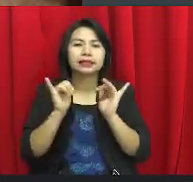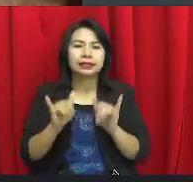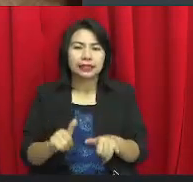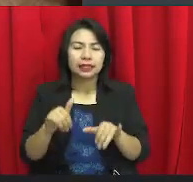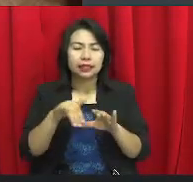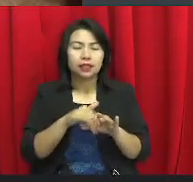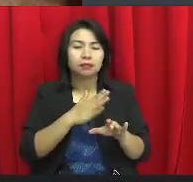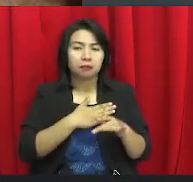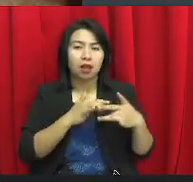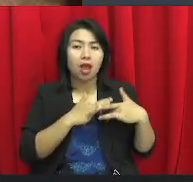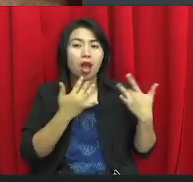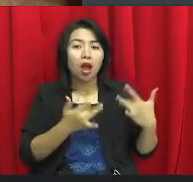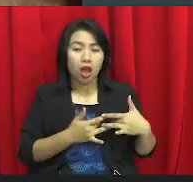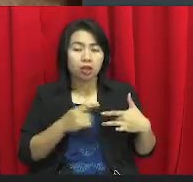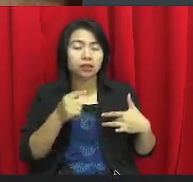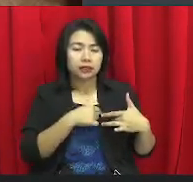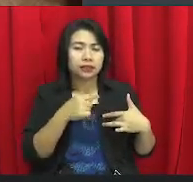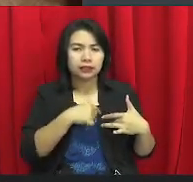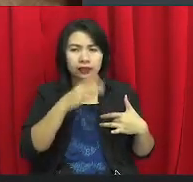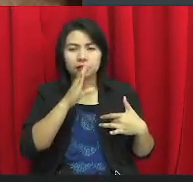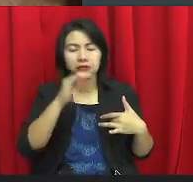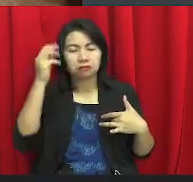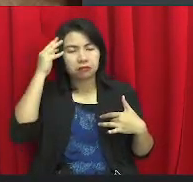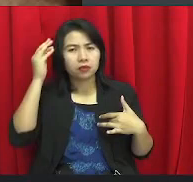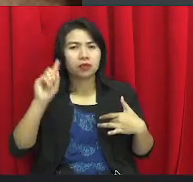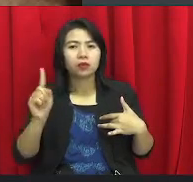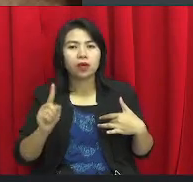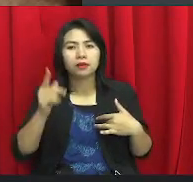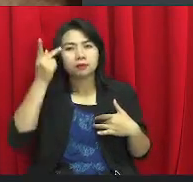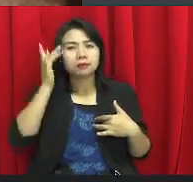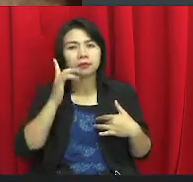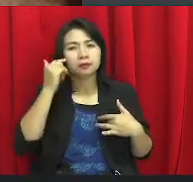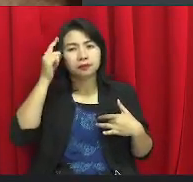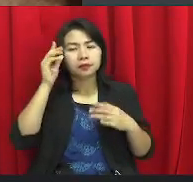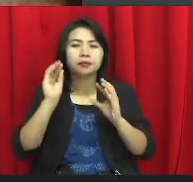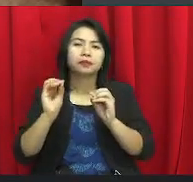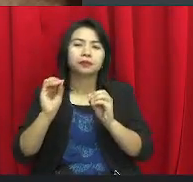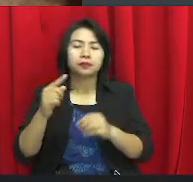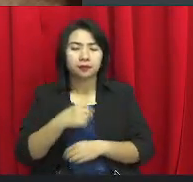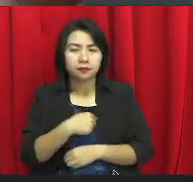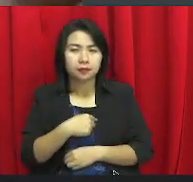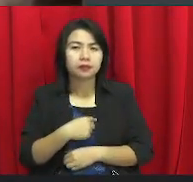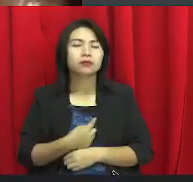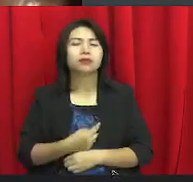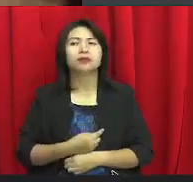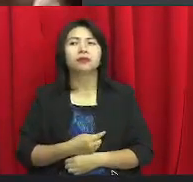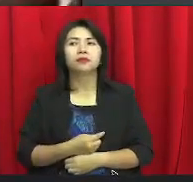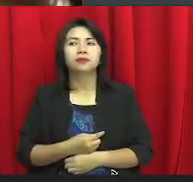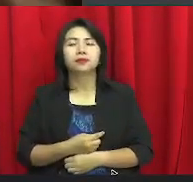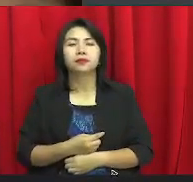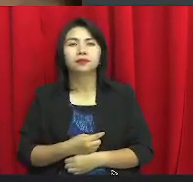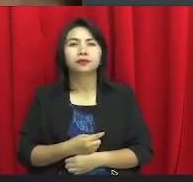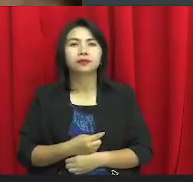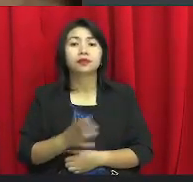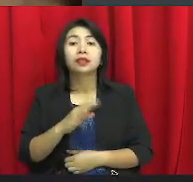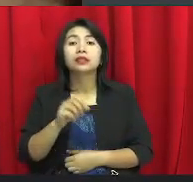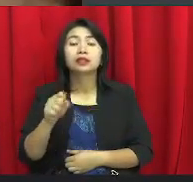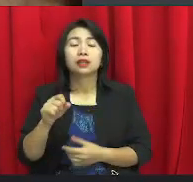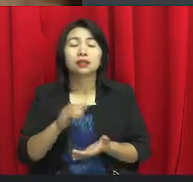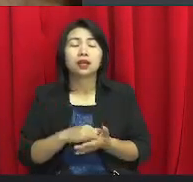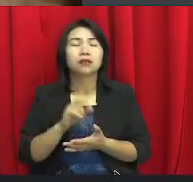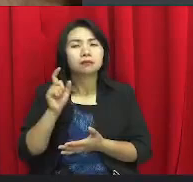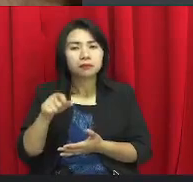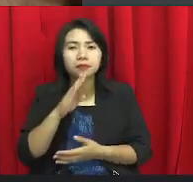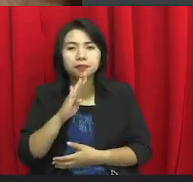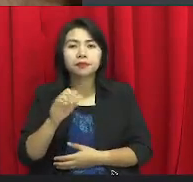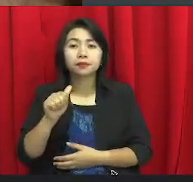sa isipan ko, na itinuro sa akin ng pastor, eh ito yung daladala mo, yung mga kapatid na nag-abound.